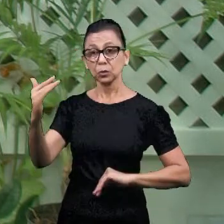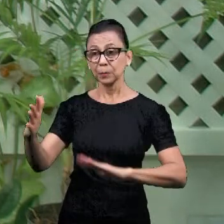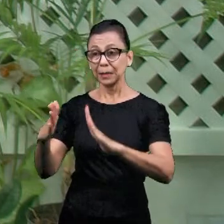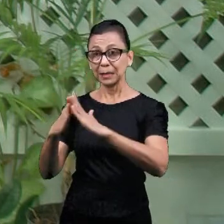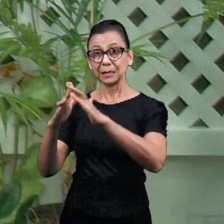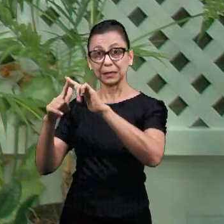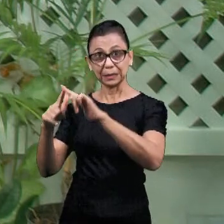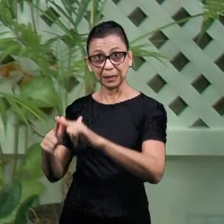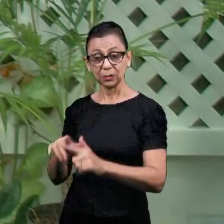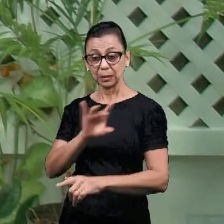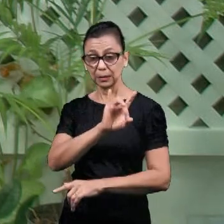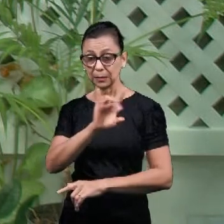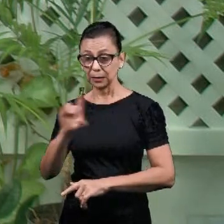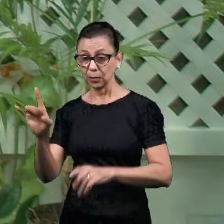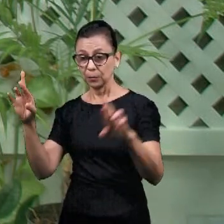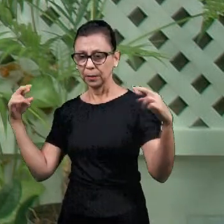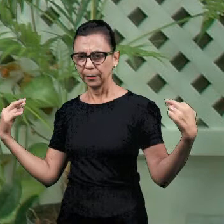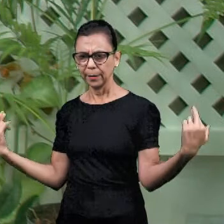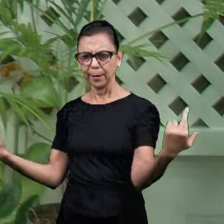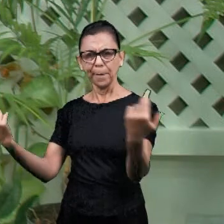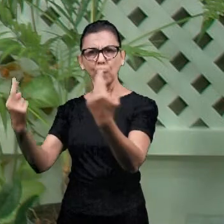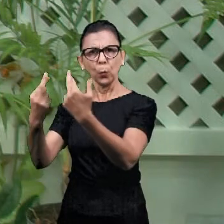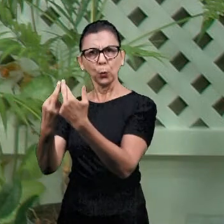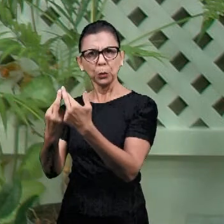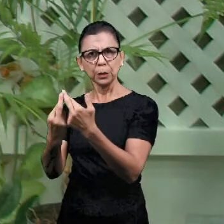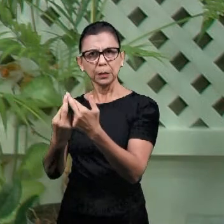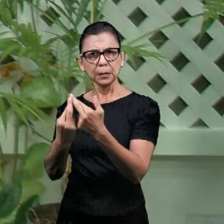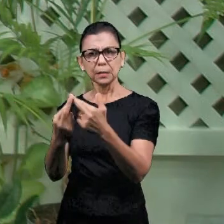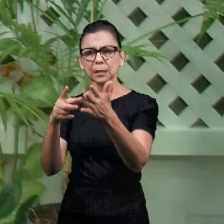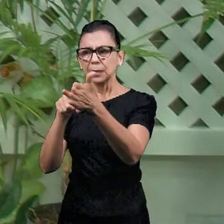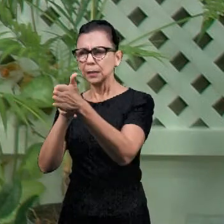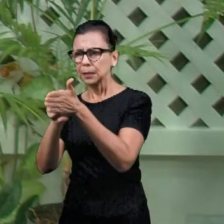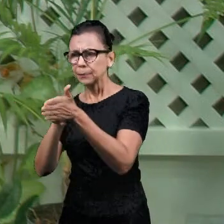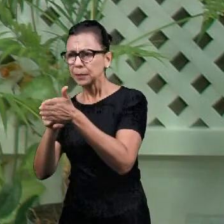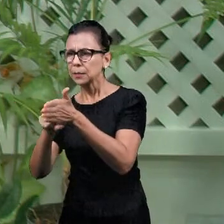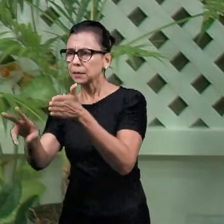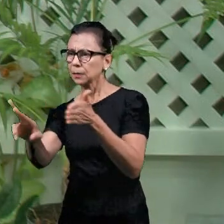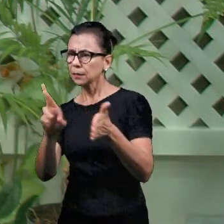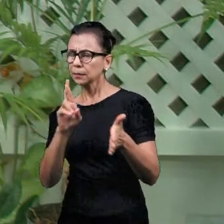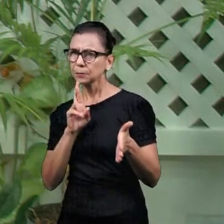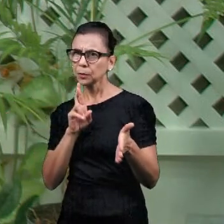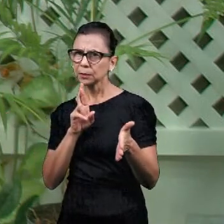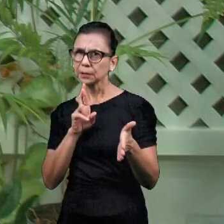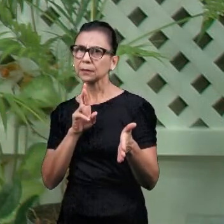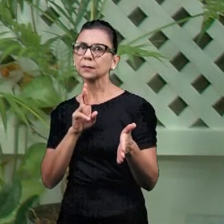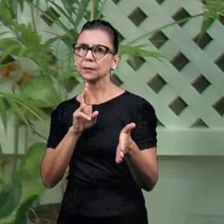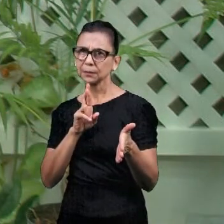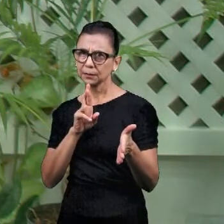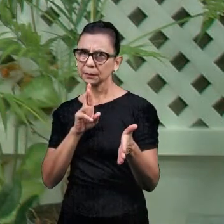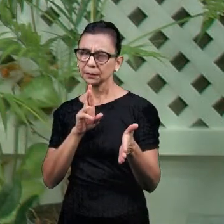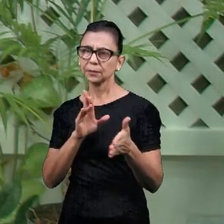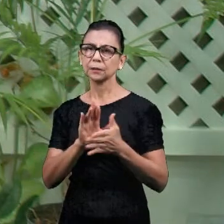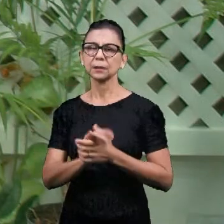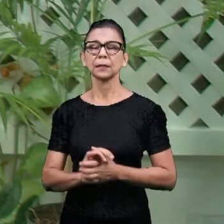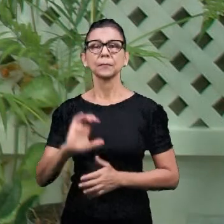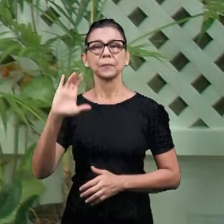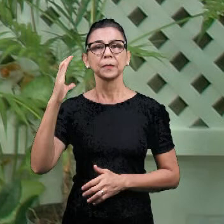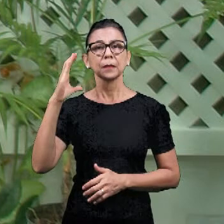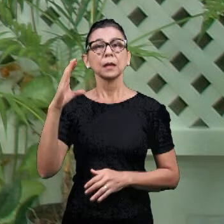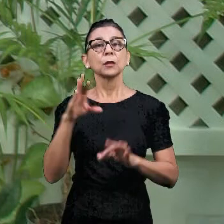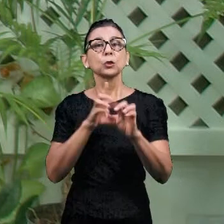Et après, donc, un résumé, un seul résumé, soit envoyé des réponses et avec une